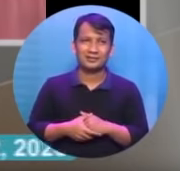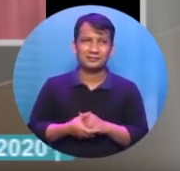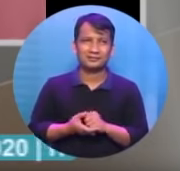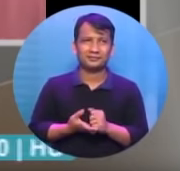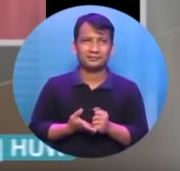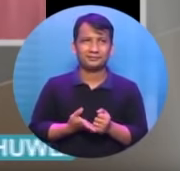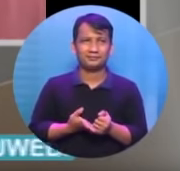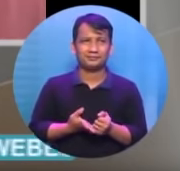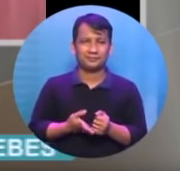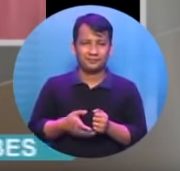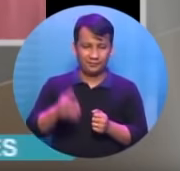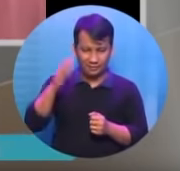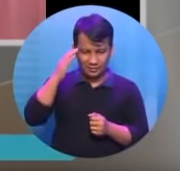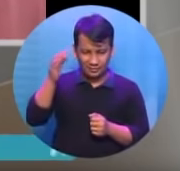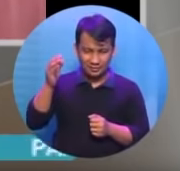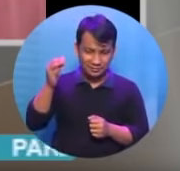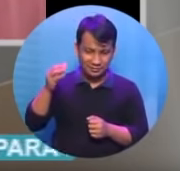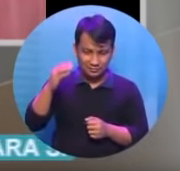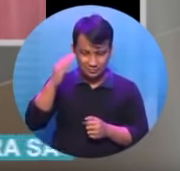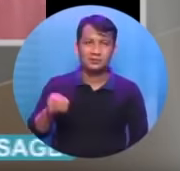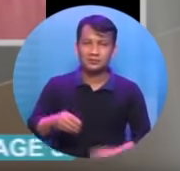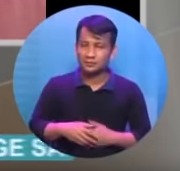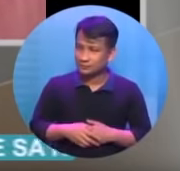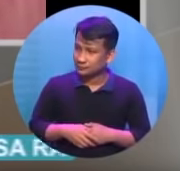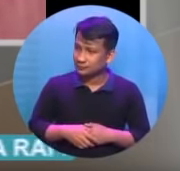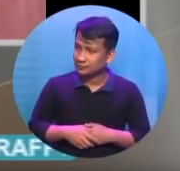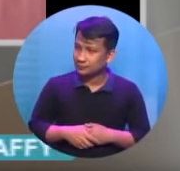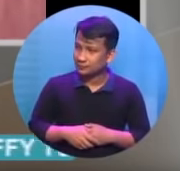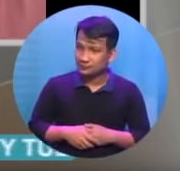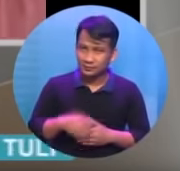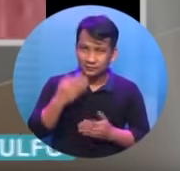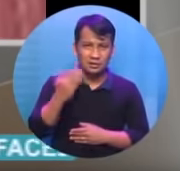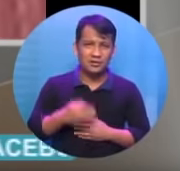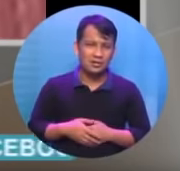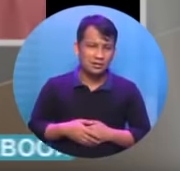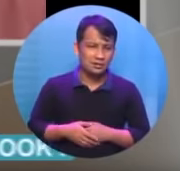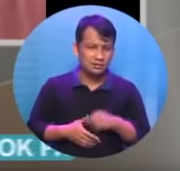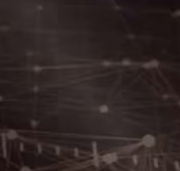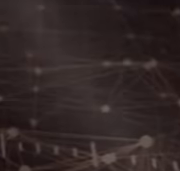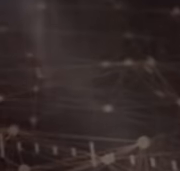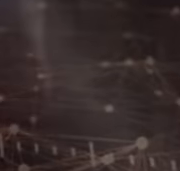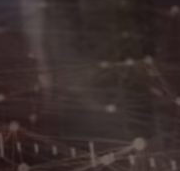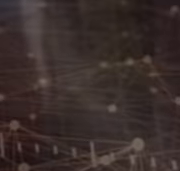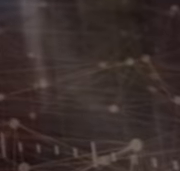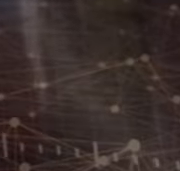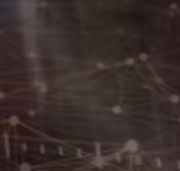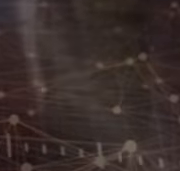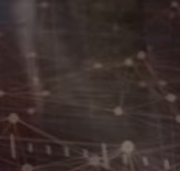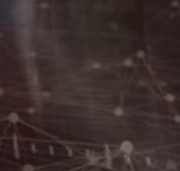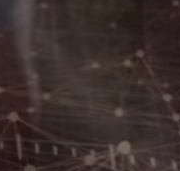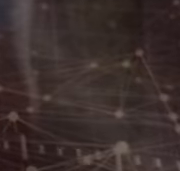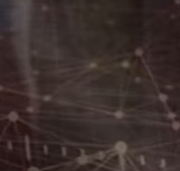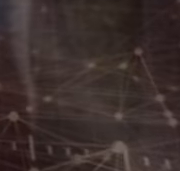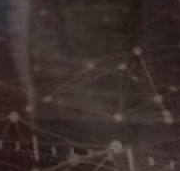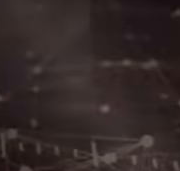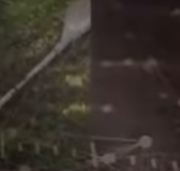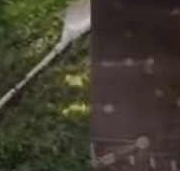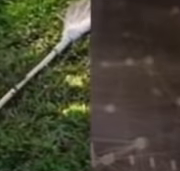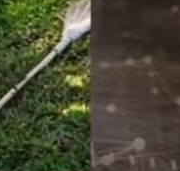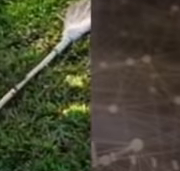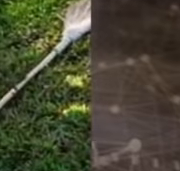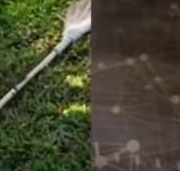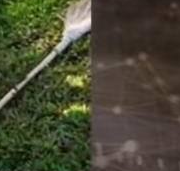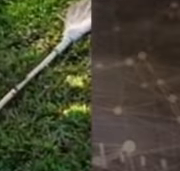Okay. Sir Maximo, magandang umaga. Magandang umaga po, sir. Sir, kayo po ay nagdadrive ng minibus. Opo.